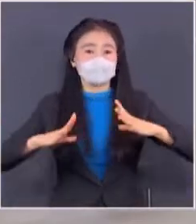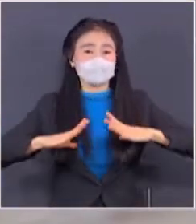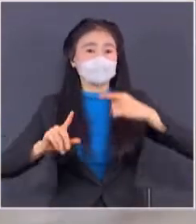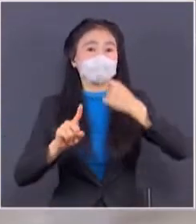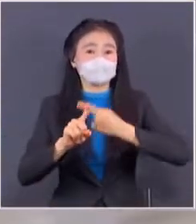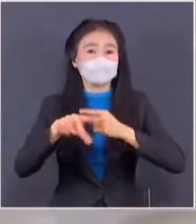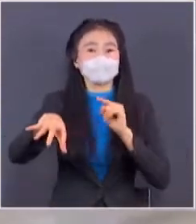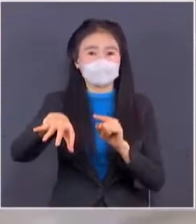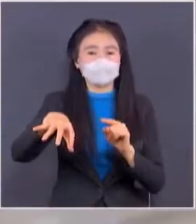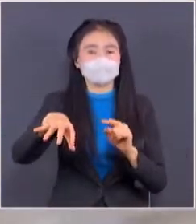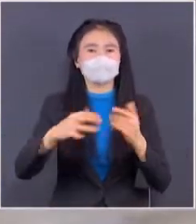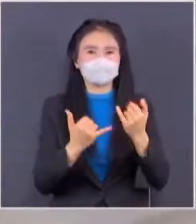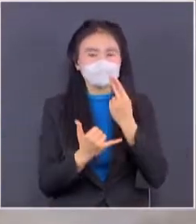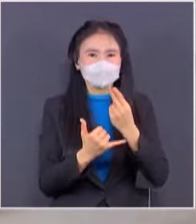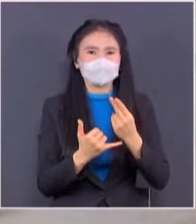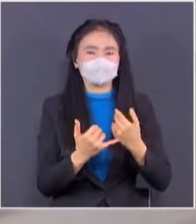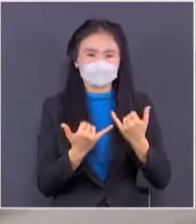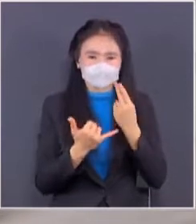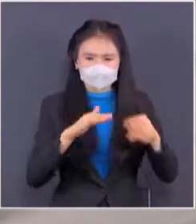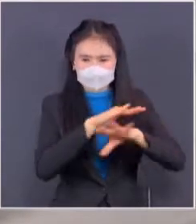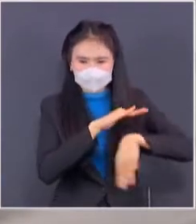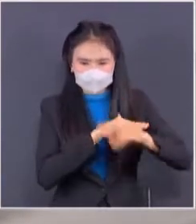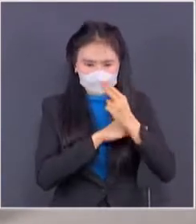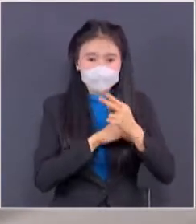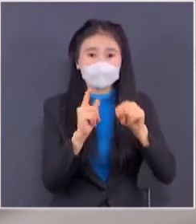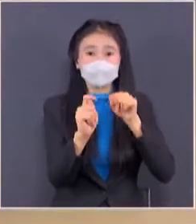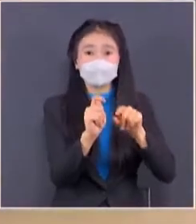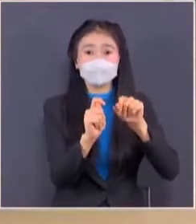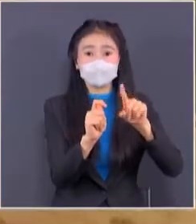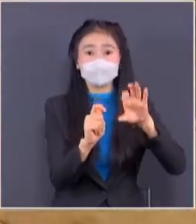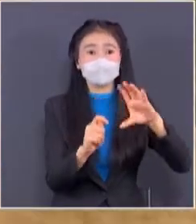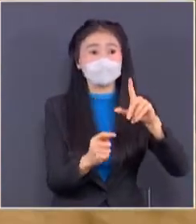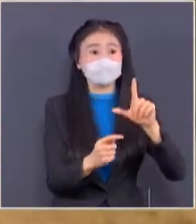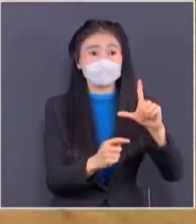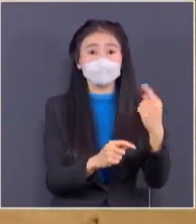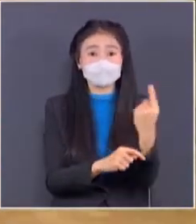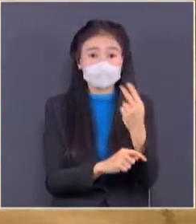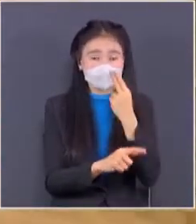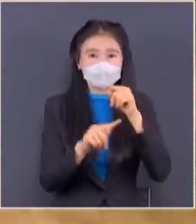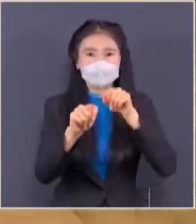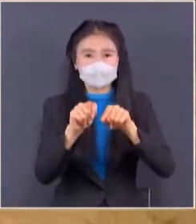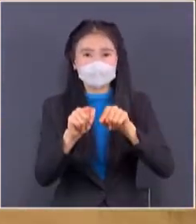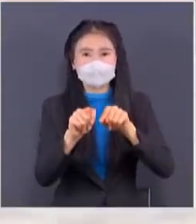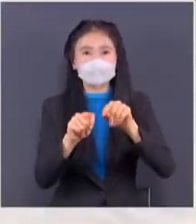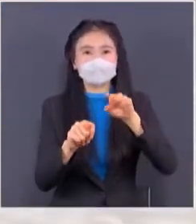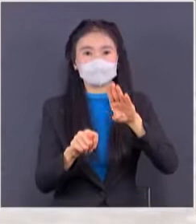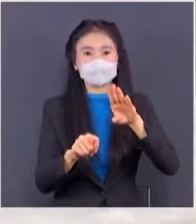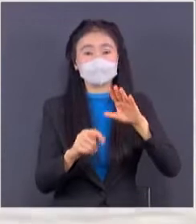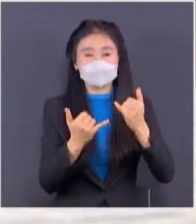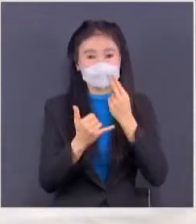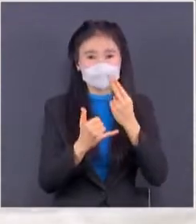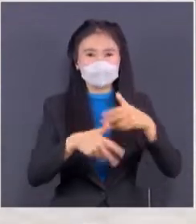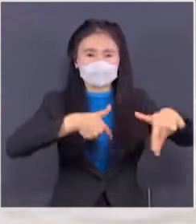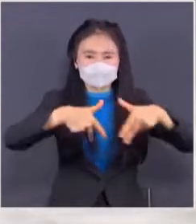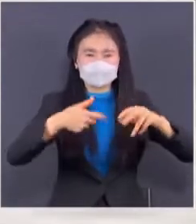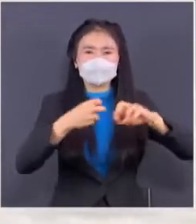วคราวสำหรับความเสียหายในเบื้องต้นครับเฉพาะในอำเภอสิชนเนี่ยนะฮะก็มีตำบล4ขีดที่มีประชาชนได้รับ